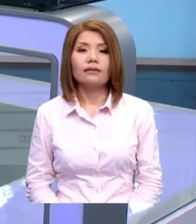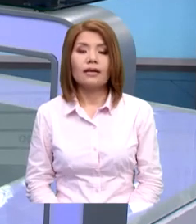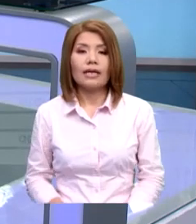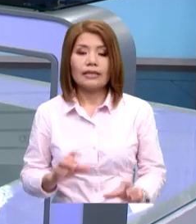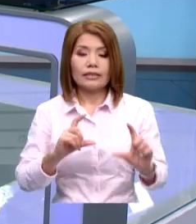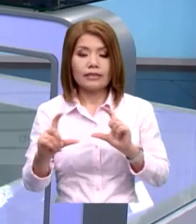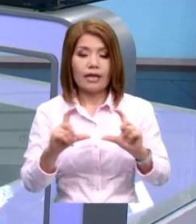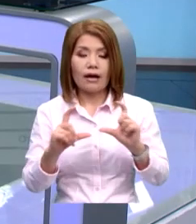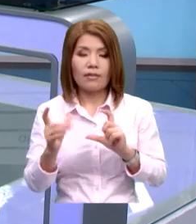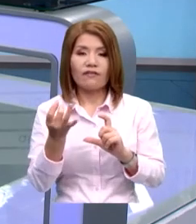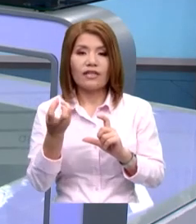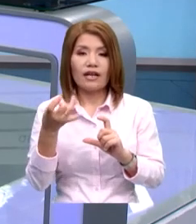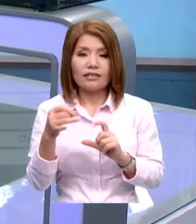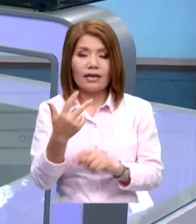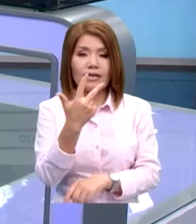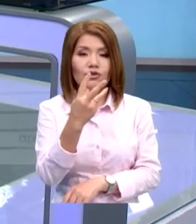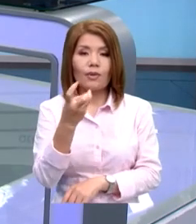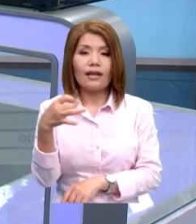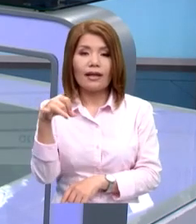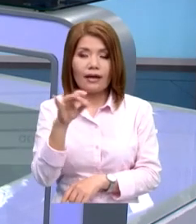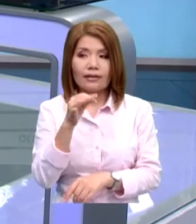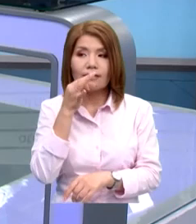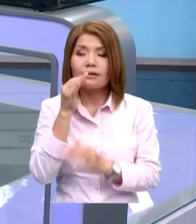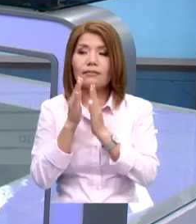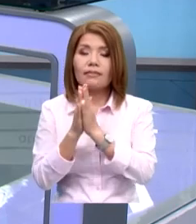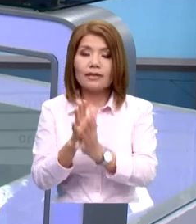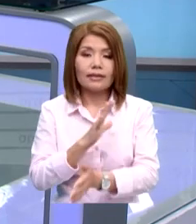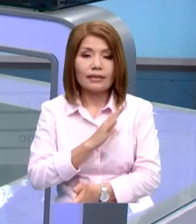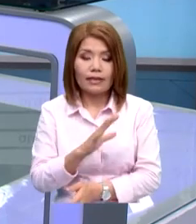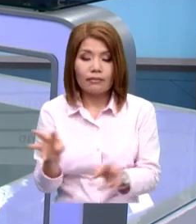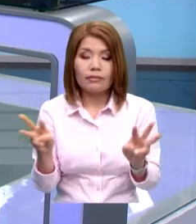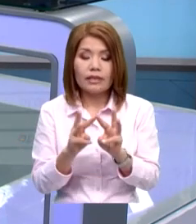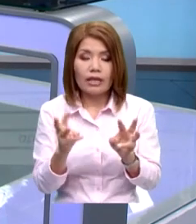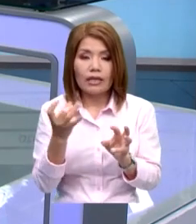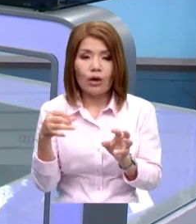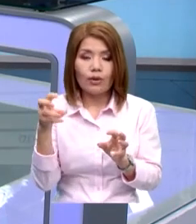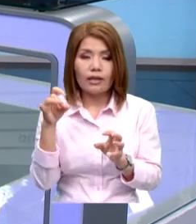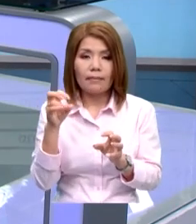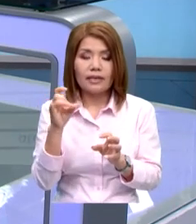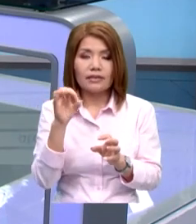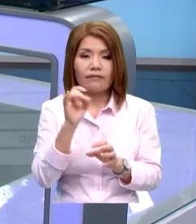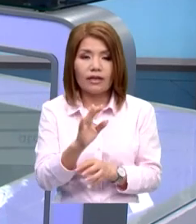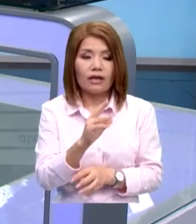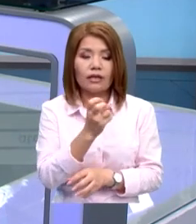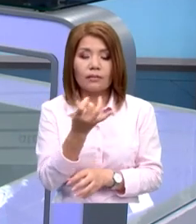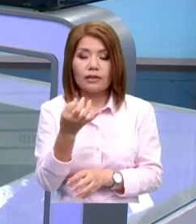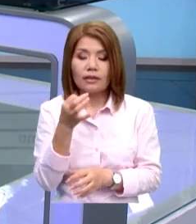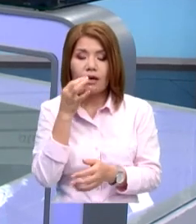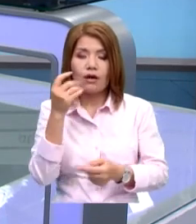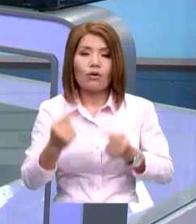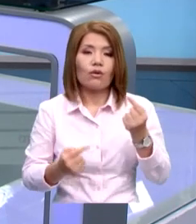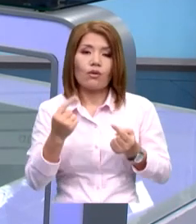Шахмат федерациясы 3 миллиард тенге сұраған жоқ. Осылай деген министр Дәурен Абаев Бибісара Асаубаеваның